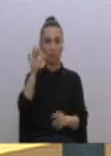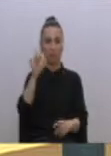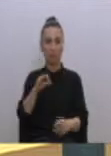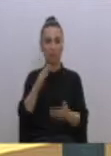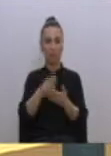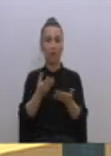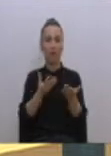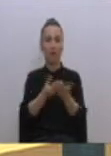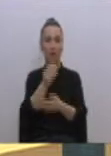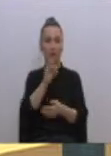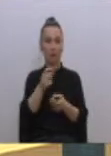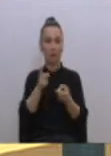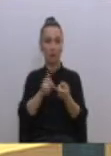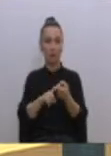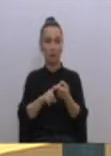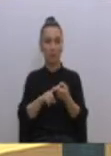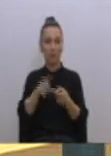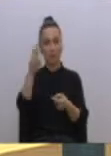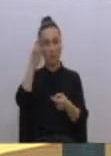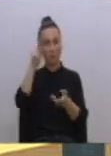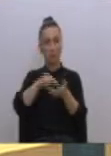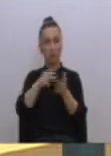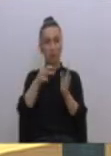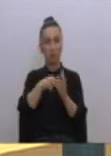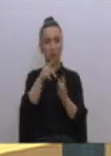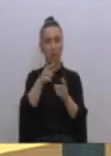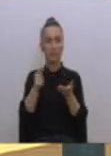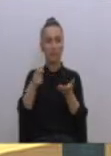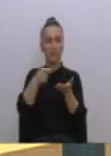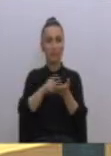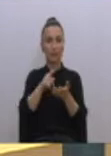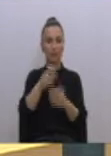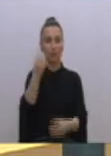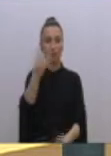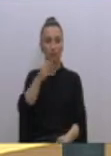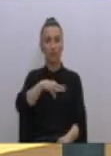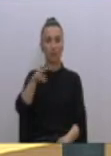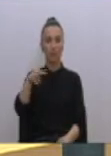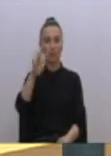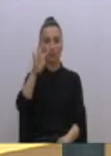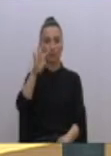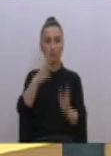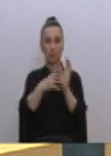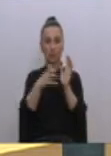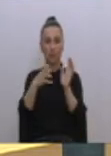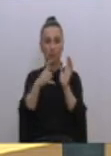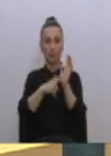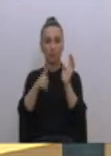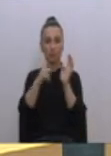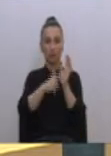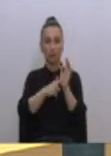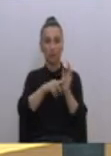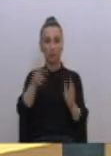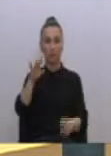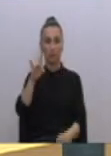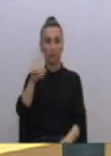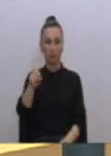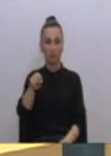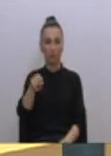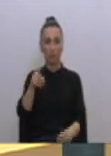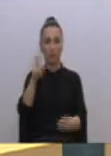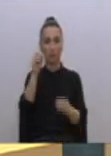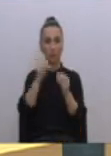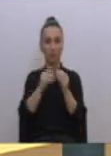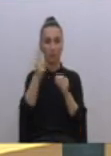10.6%-ის გადასახადები იყო უკვე სახელმწიფო ბიუჯეტის წილი. 14 მილიარდ 977 მილიონი ლარი,